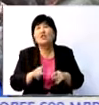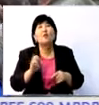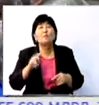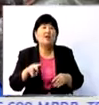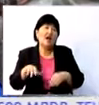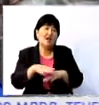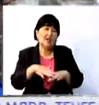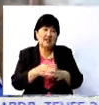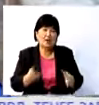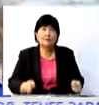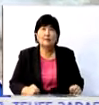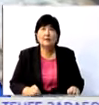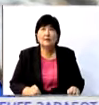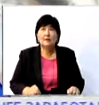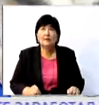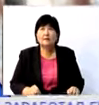рынках.